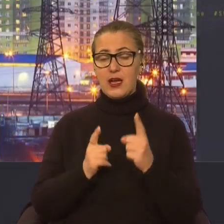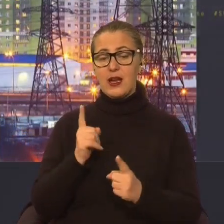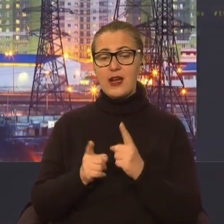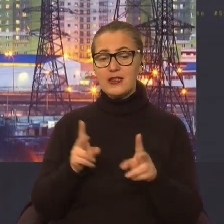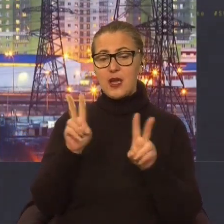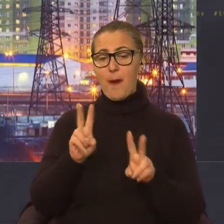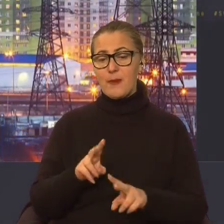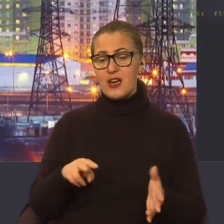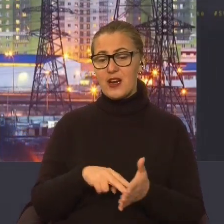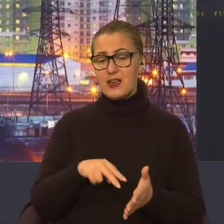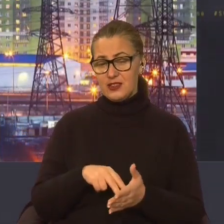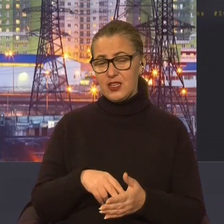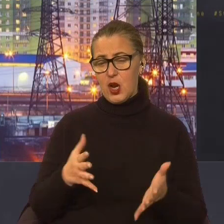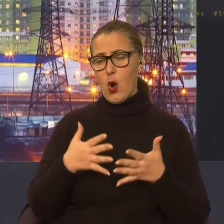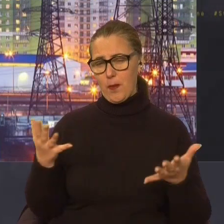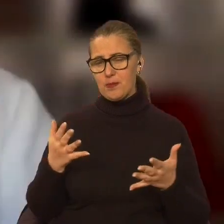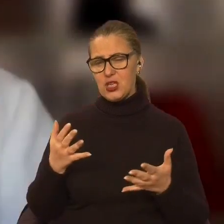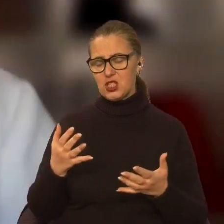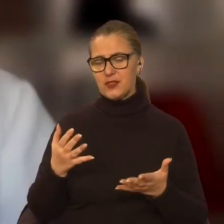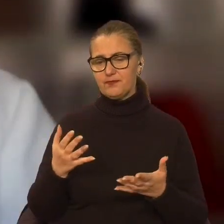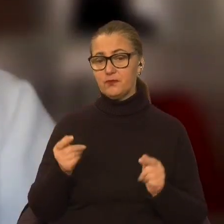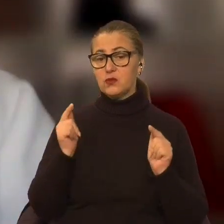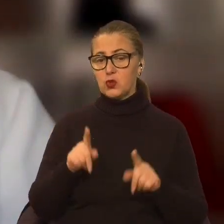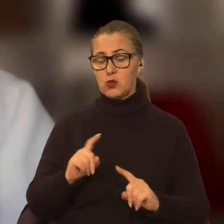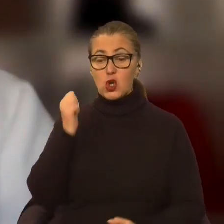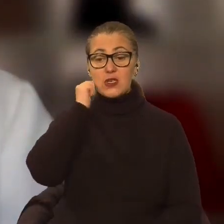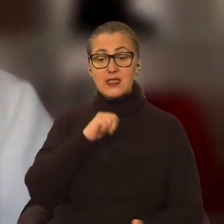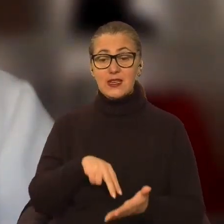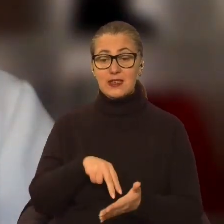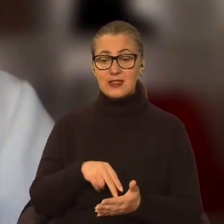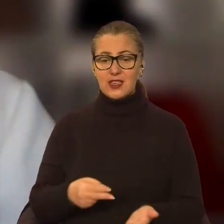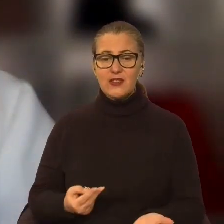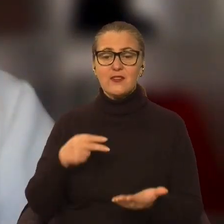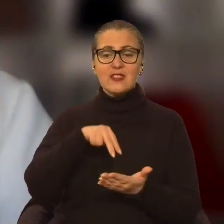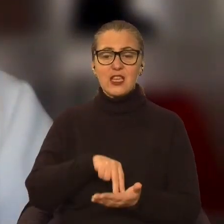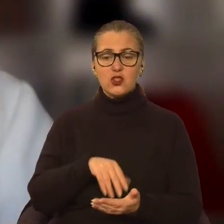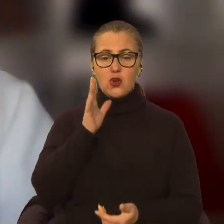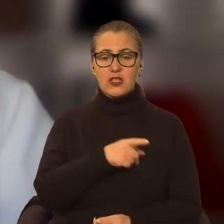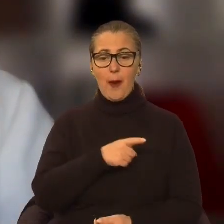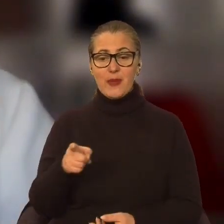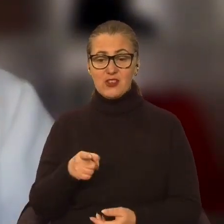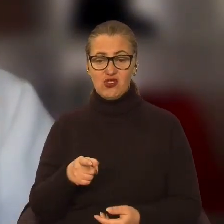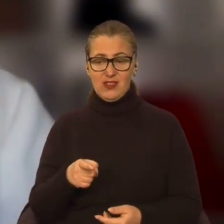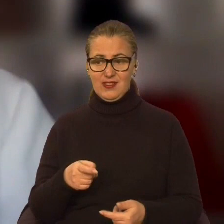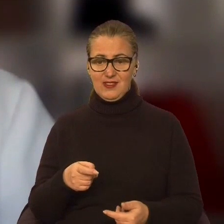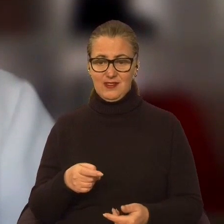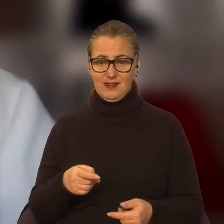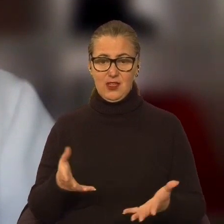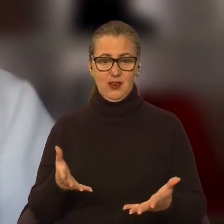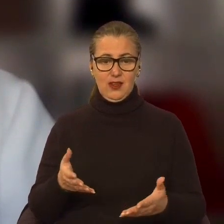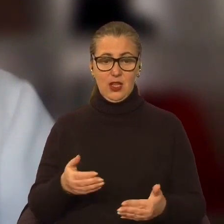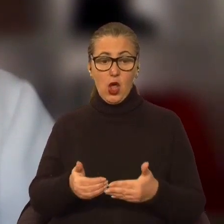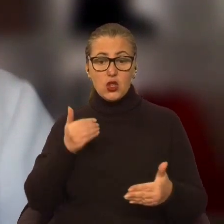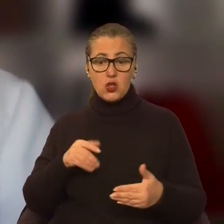в основному обумовлений тим що старий тариф встановлювався ще під обсяг транспортування до вторгнення і зараз ми